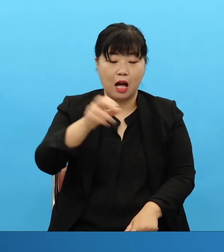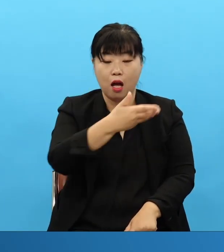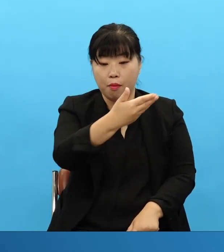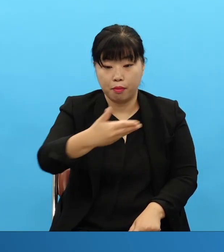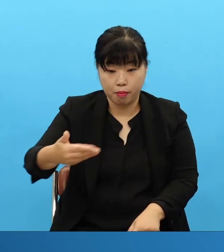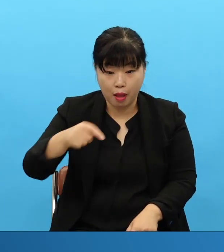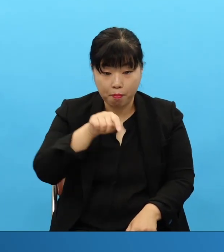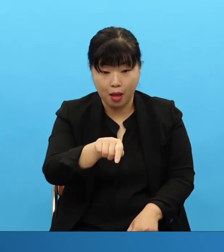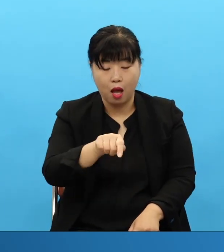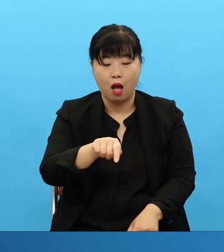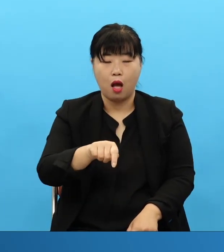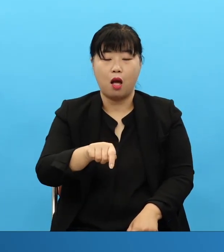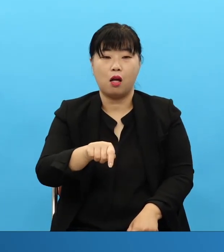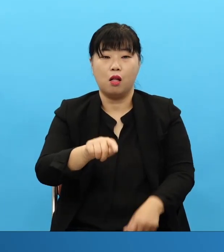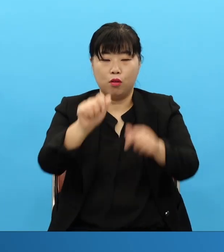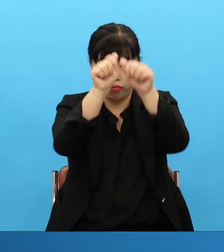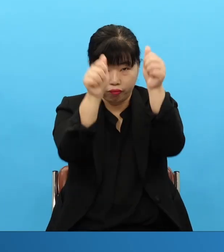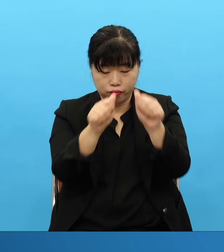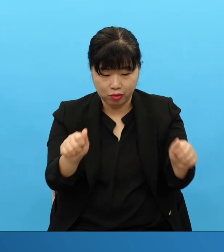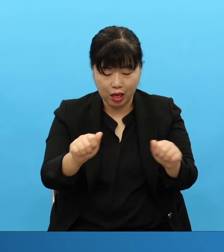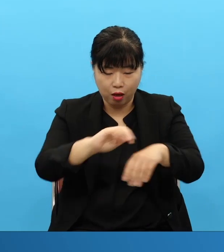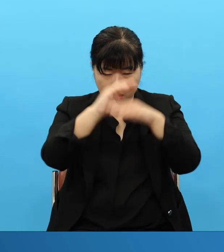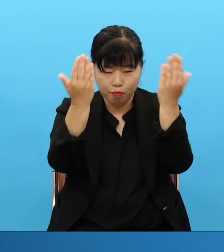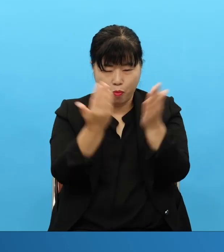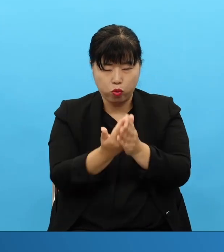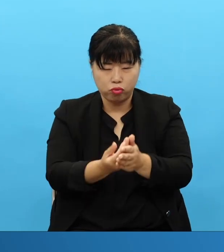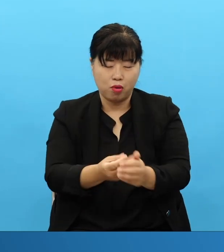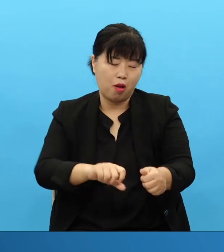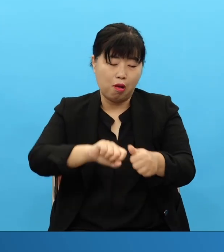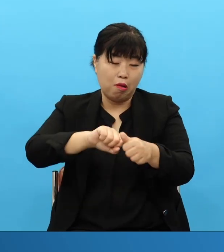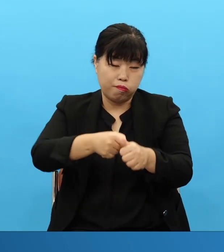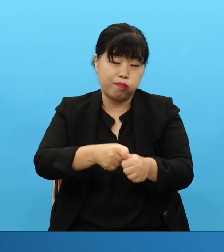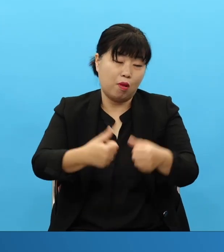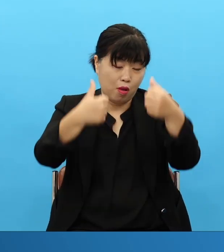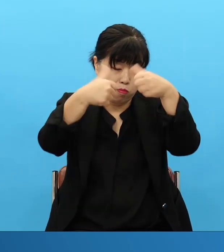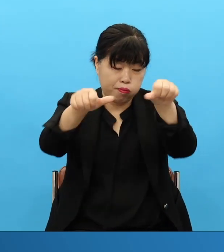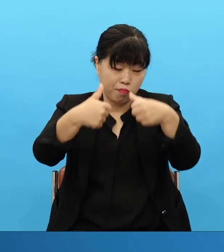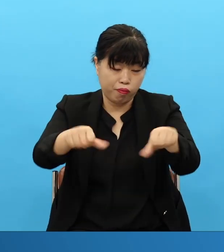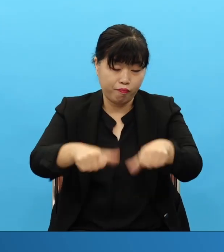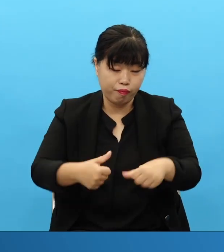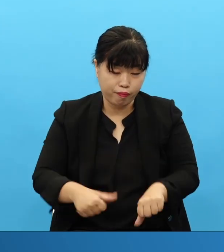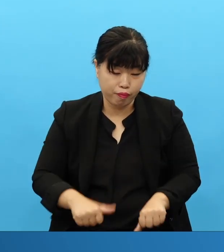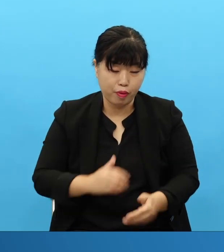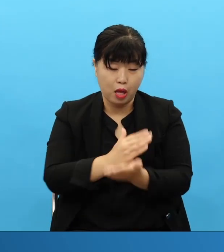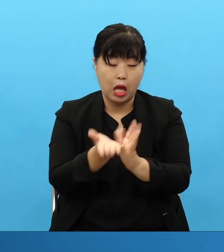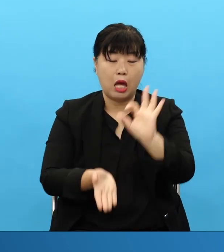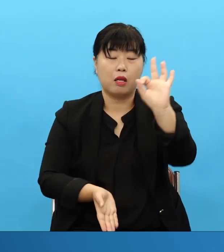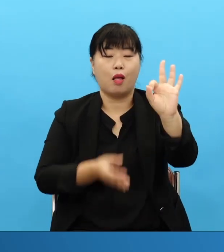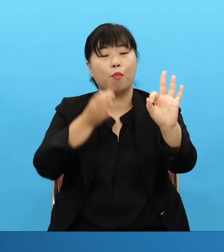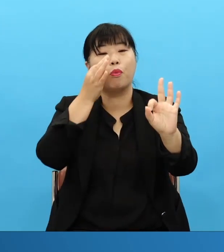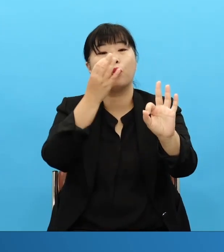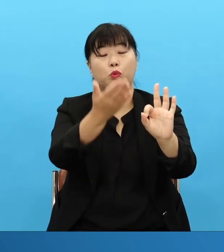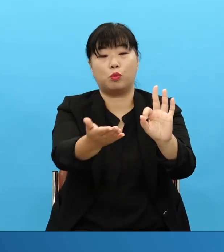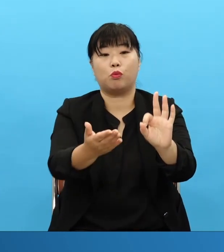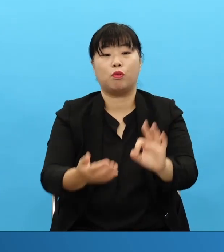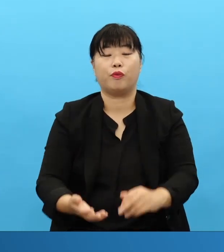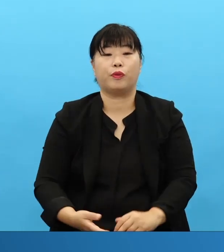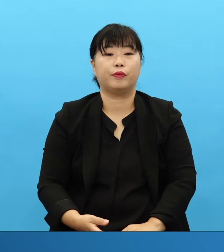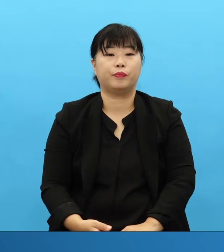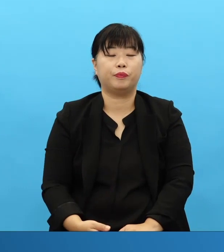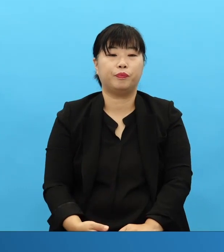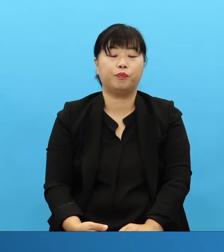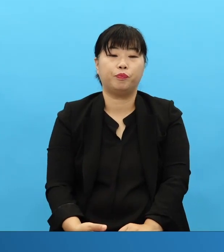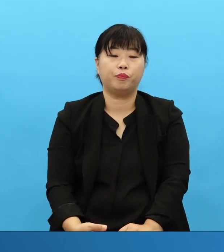and the world. 그 하나님의 능력이 그렇습니다. That's what God's power is 그런 일이 like. 오게 돼 있단 And 말이에요. those things are bound to come to you. 지금